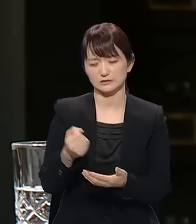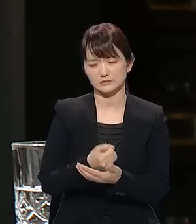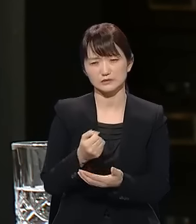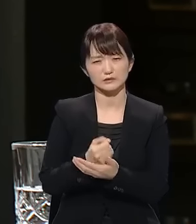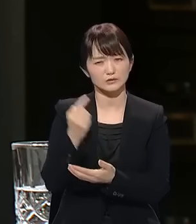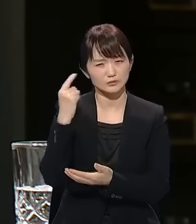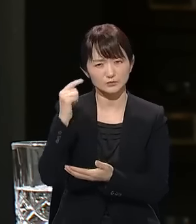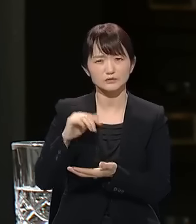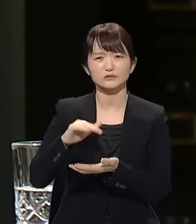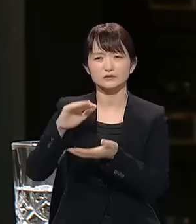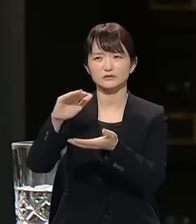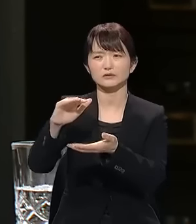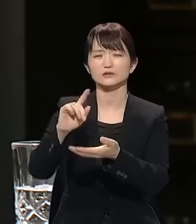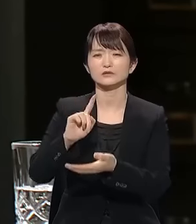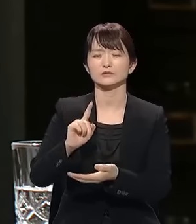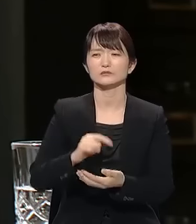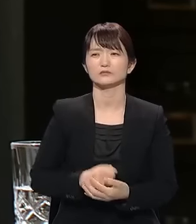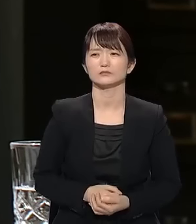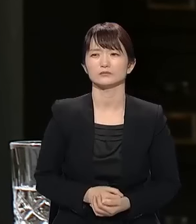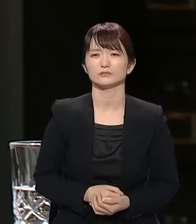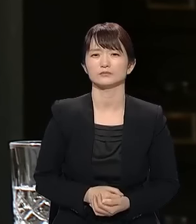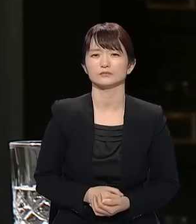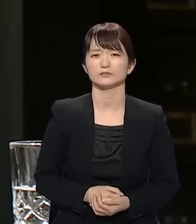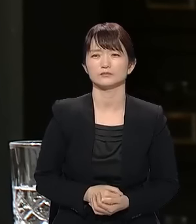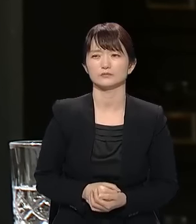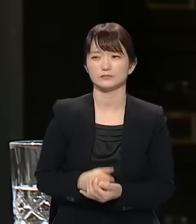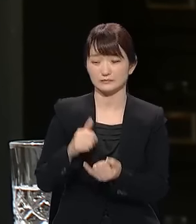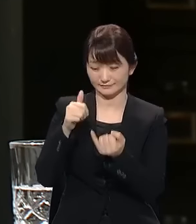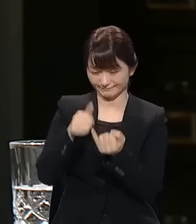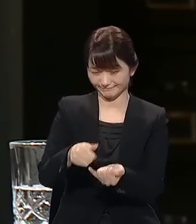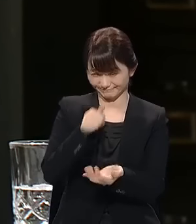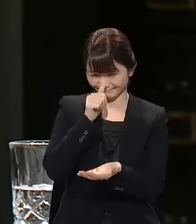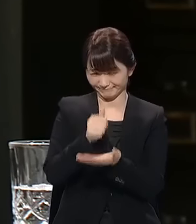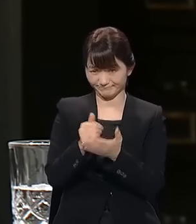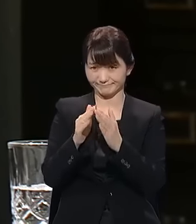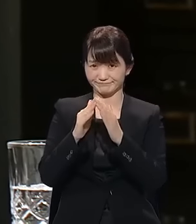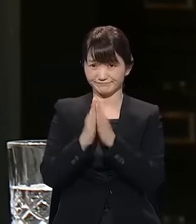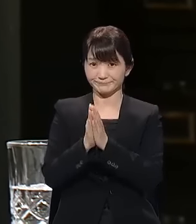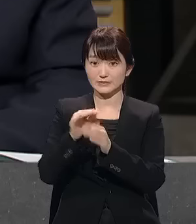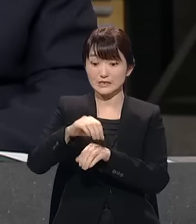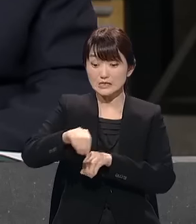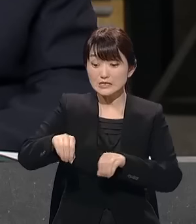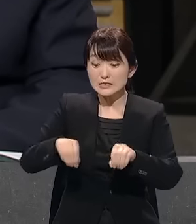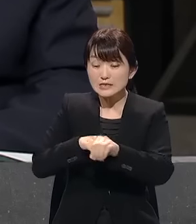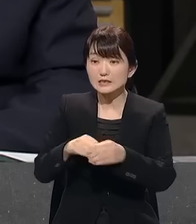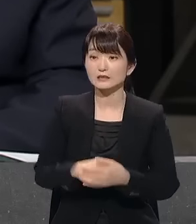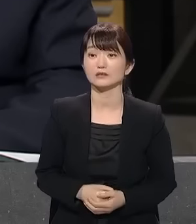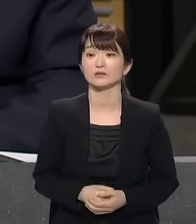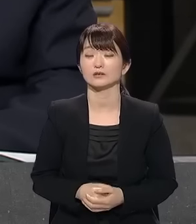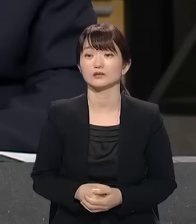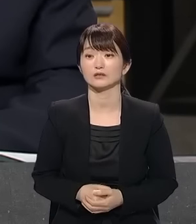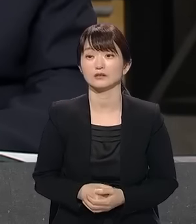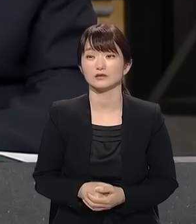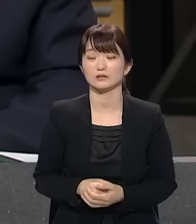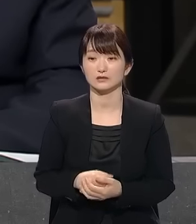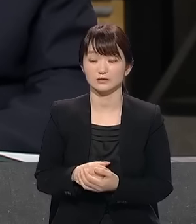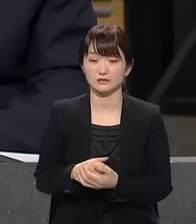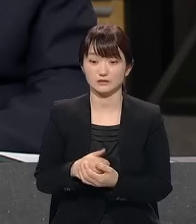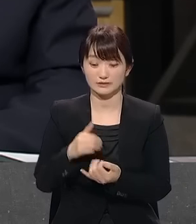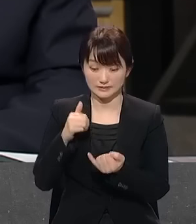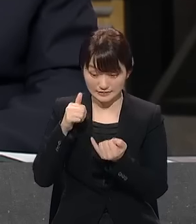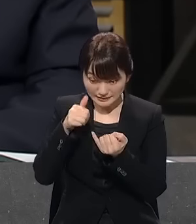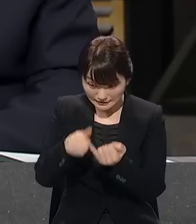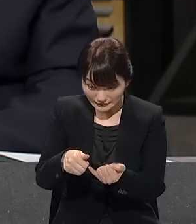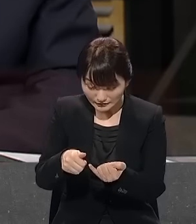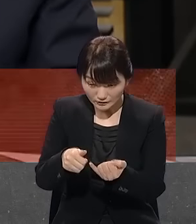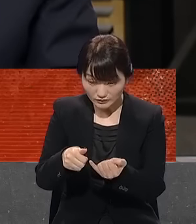전해드릴 때만 뭐 이게 어 간통죄가 없어지니 오히려 간통 피해자가 어 연락 몇